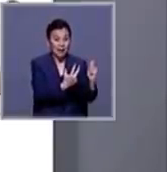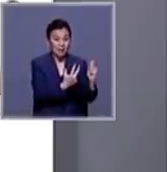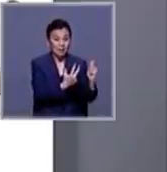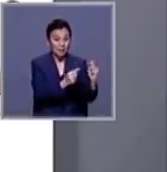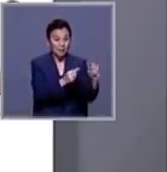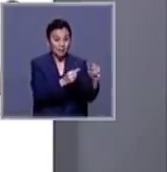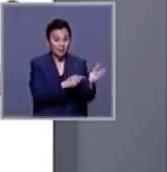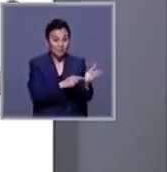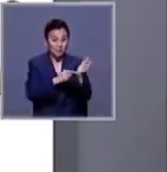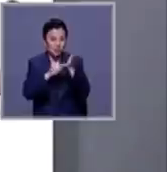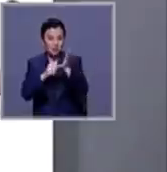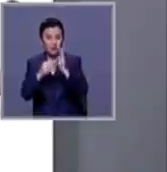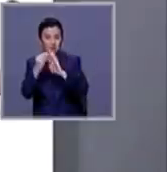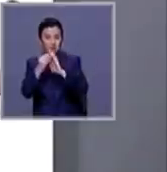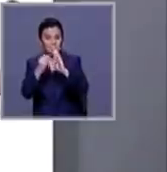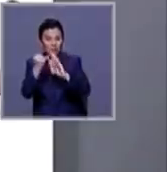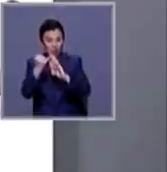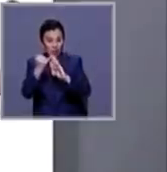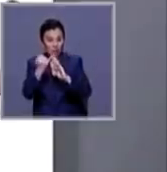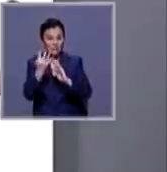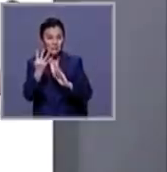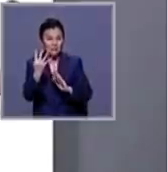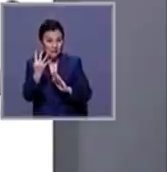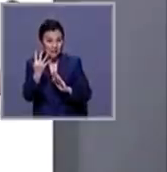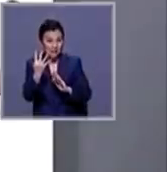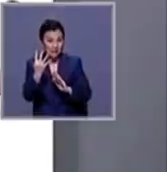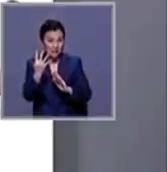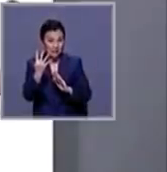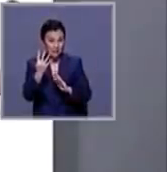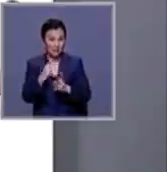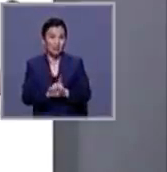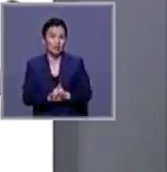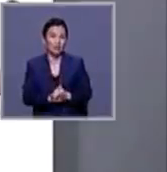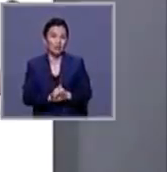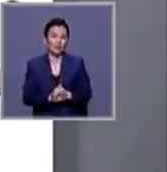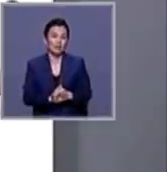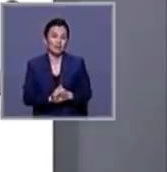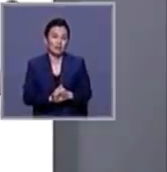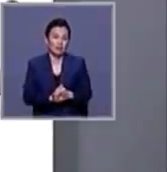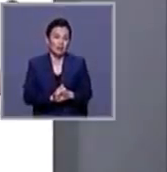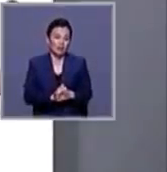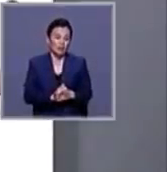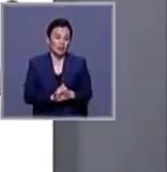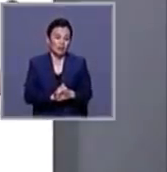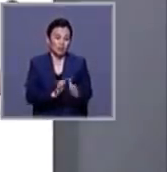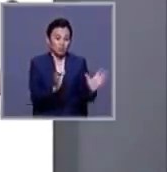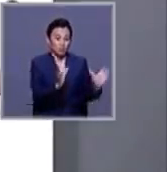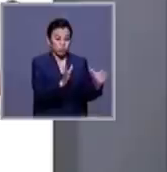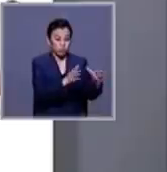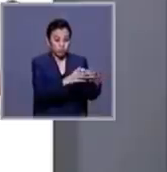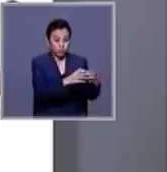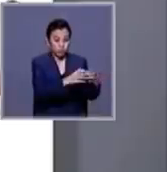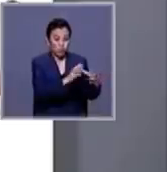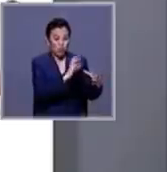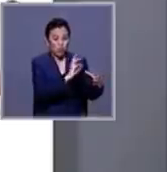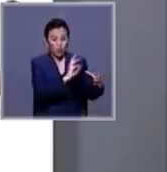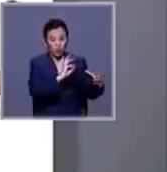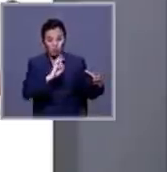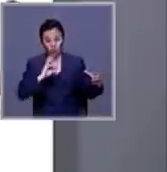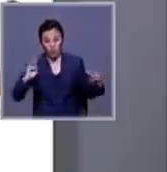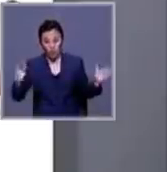คืออำเภอเนี่ยมา3แล้วก็รวมเป็น6ใช่มั้ยแต่ละกลุ่มก็เป็น6ใช่มั้ย10กลุ่มก็60แล้วก็ทีนี้พอมาแต่ละจังหวัดเนี่ย